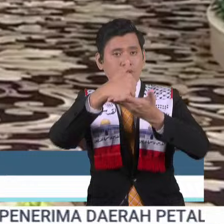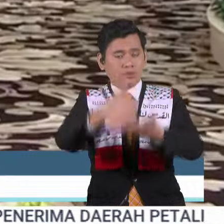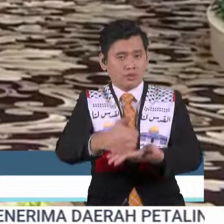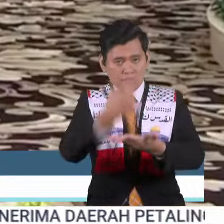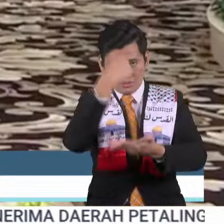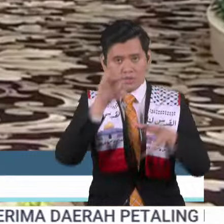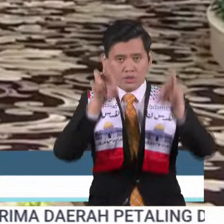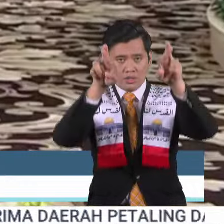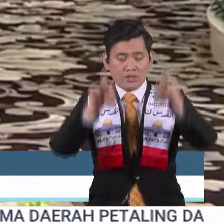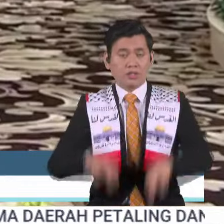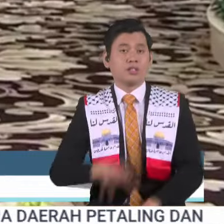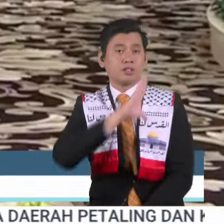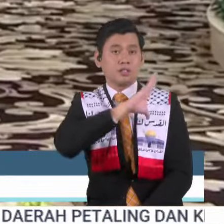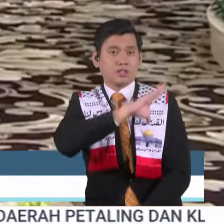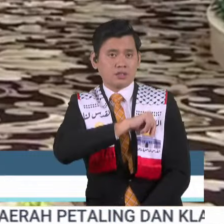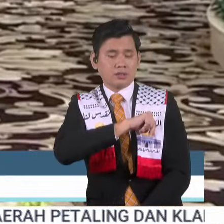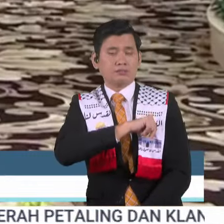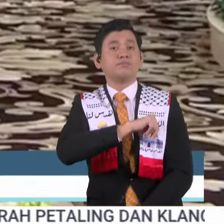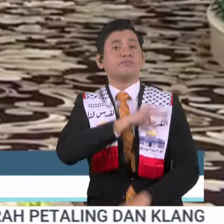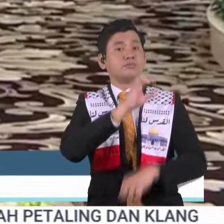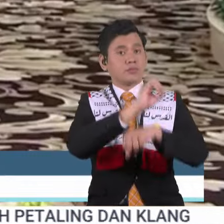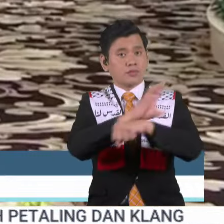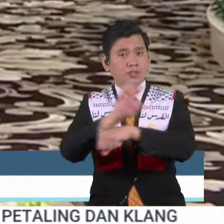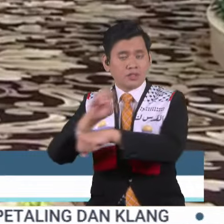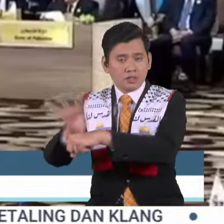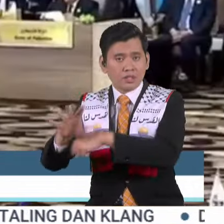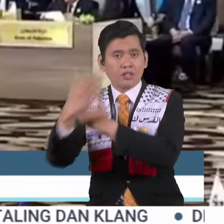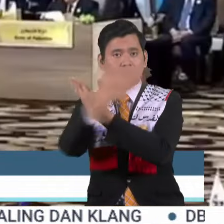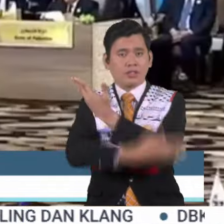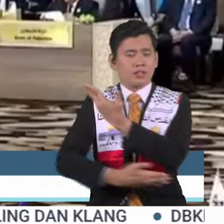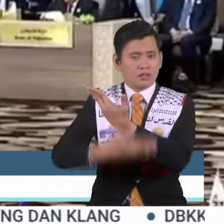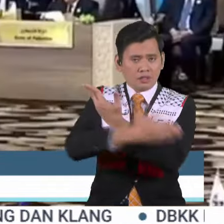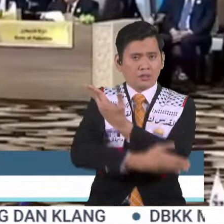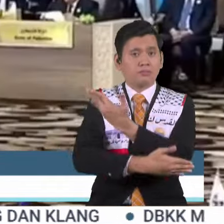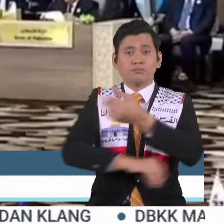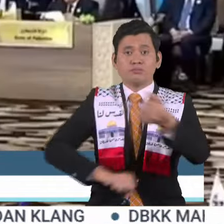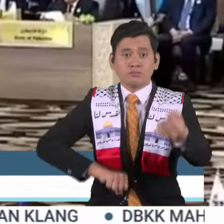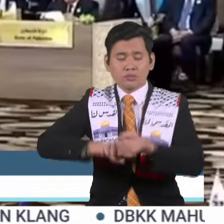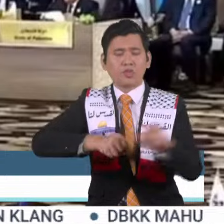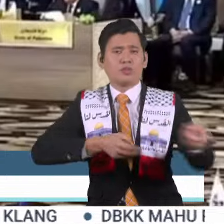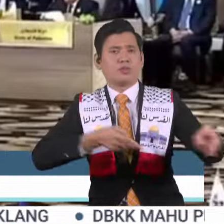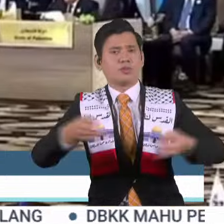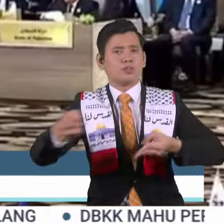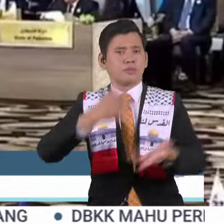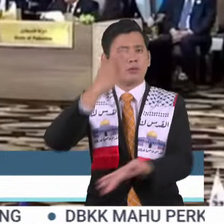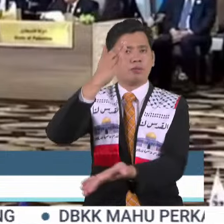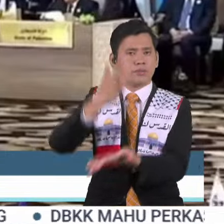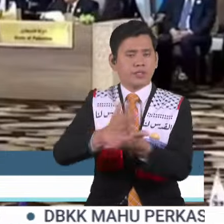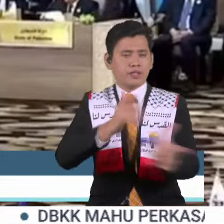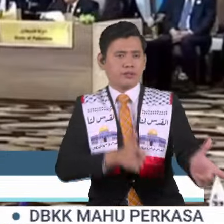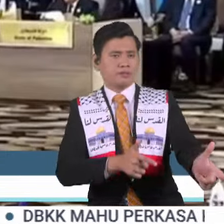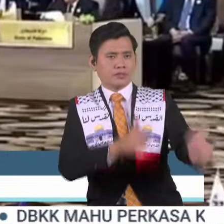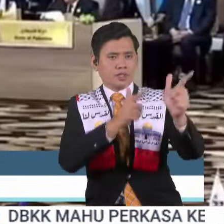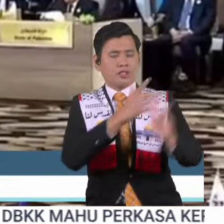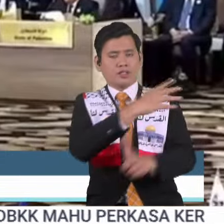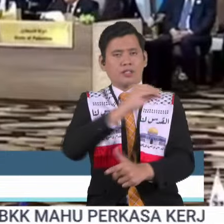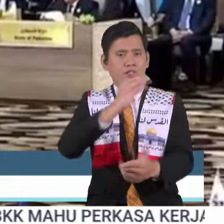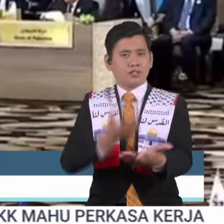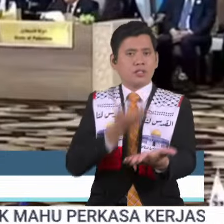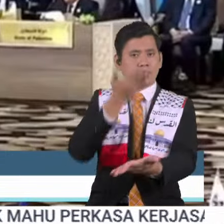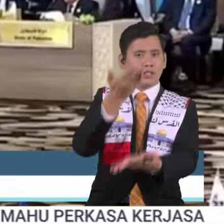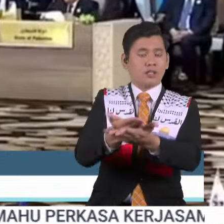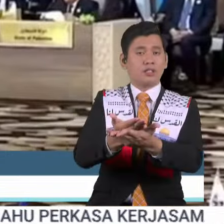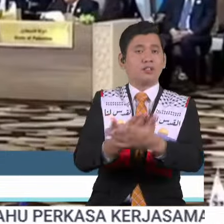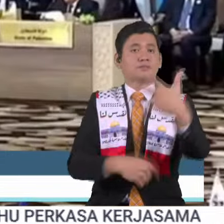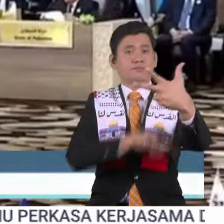nyawa. Datuk Seri Muhammad turut menyeru negara-negara dan pihak berkepentingan menyokong usaha ke arah gencatan senjata termasuk cadangan tiga